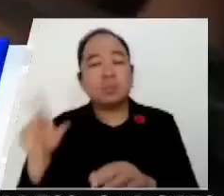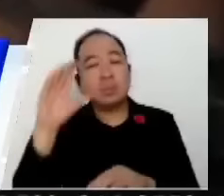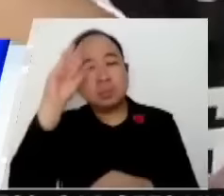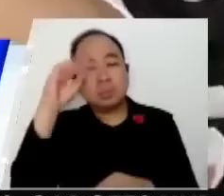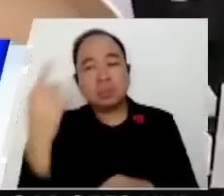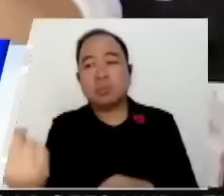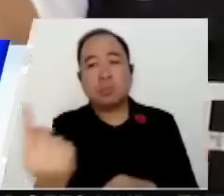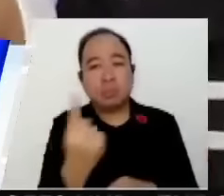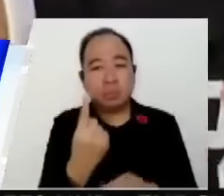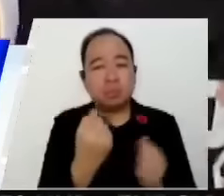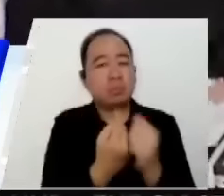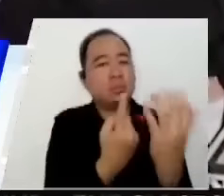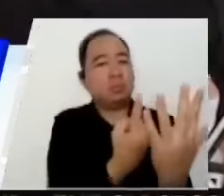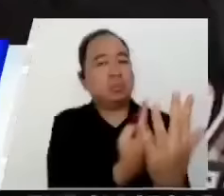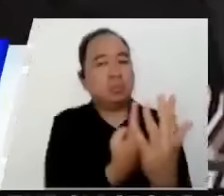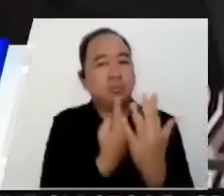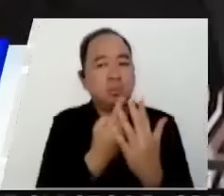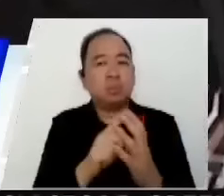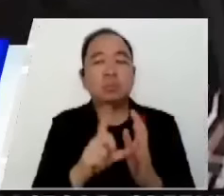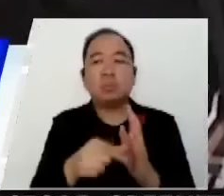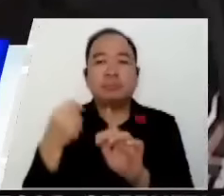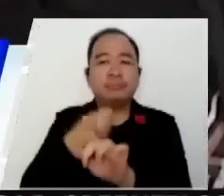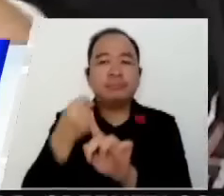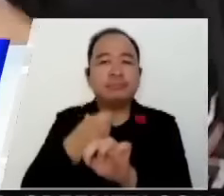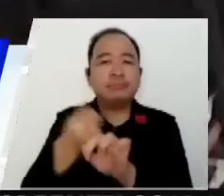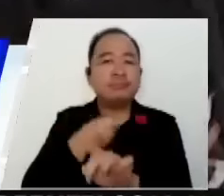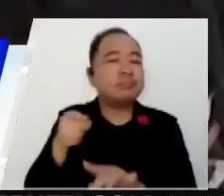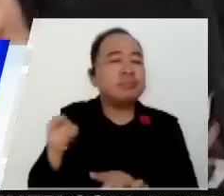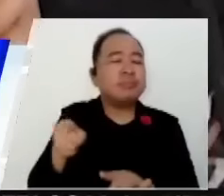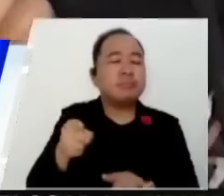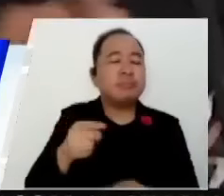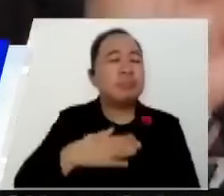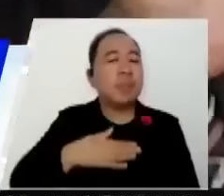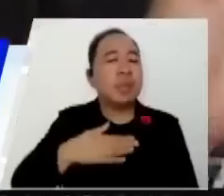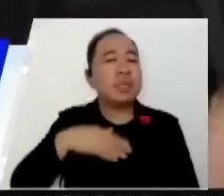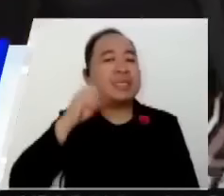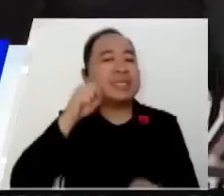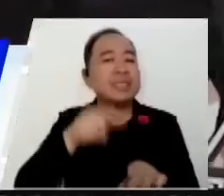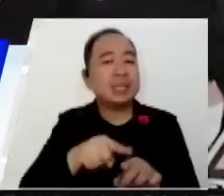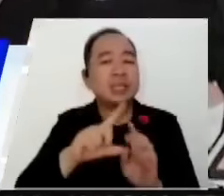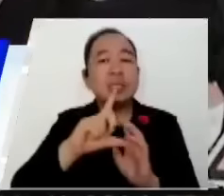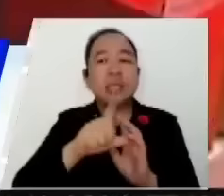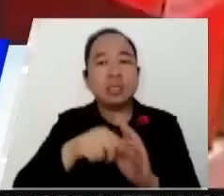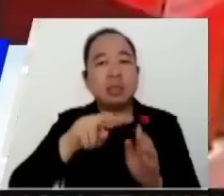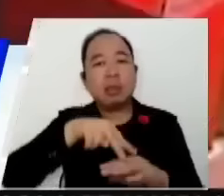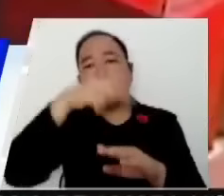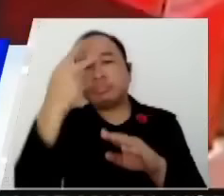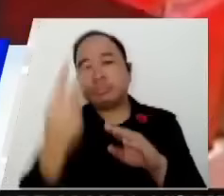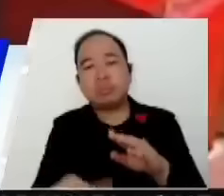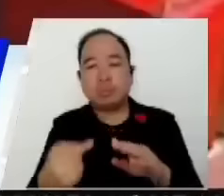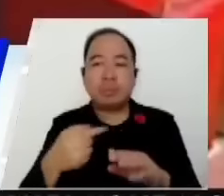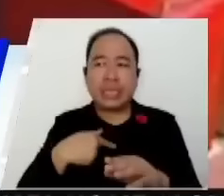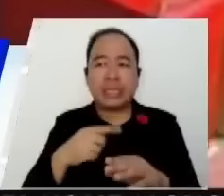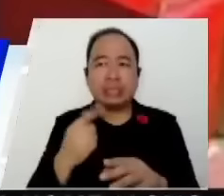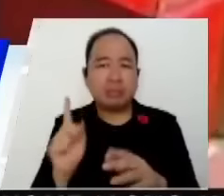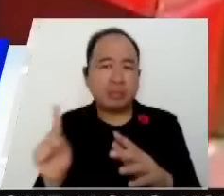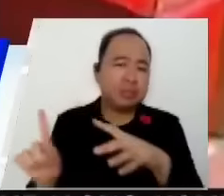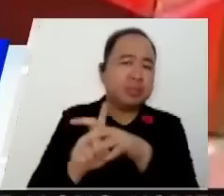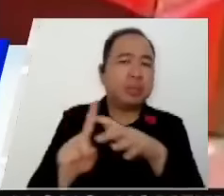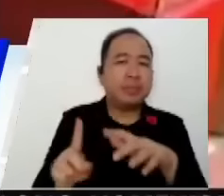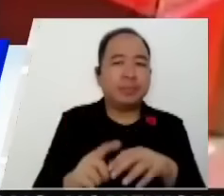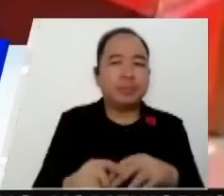pa. Pinagbabanatan niya yung kapatid kong babae, tumumba na kami sa tindahan, gumitna na ako. Doon na raw sumaklolo sa kanya